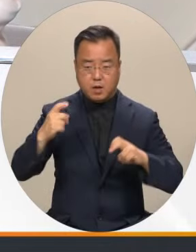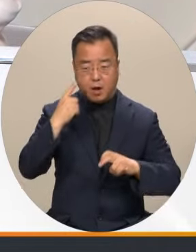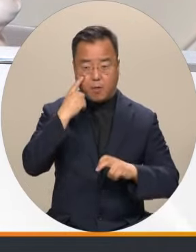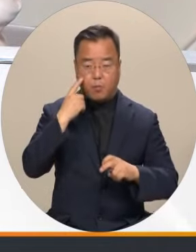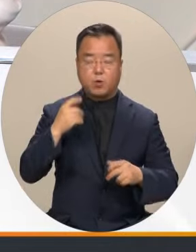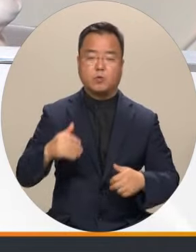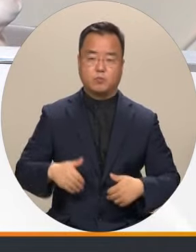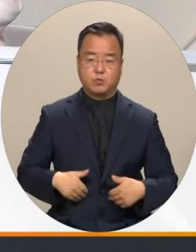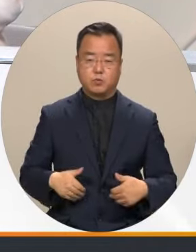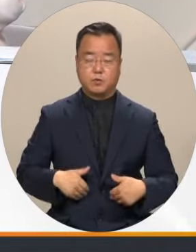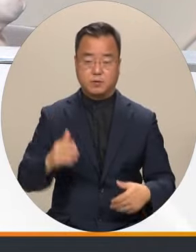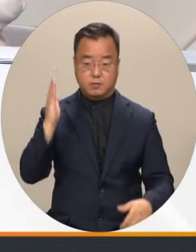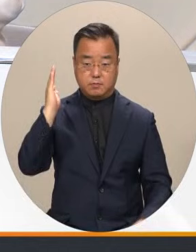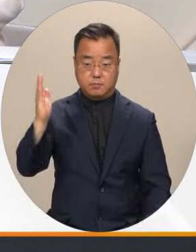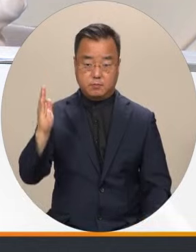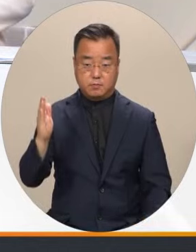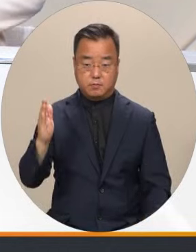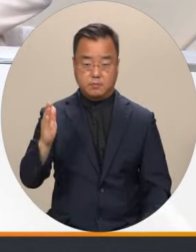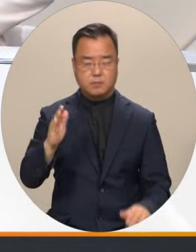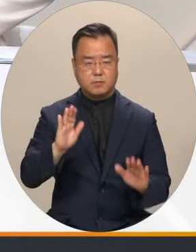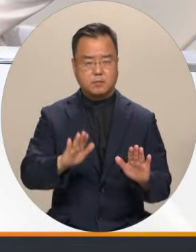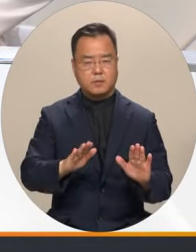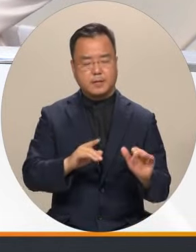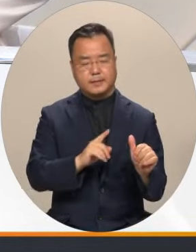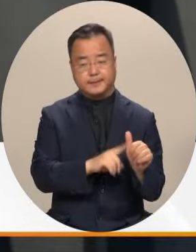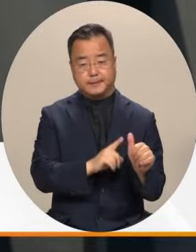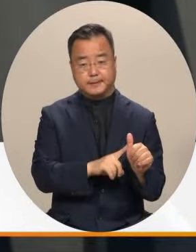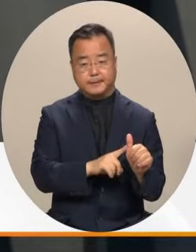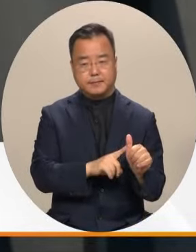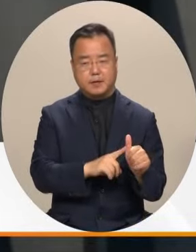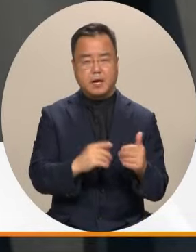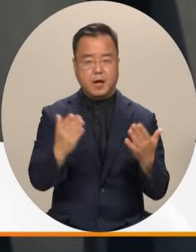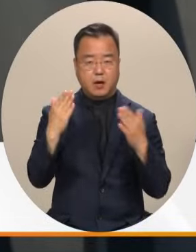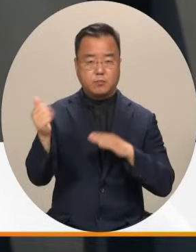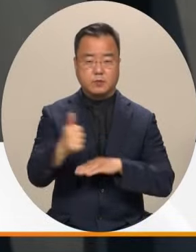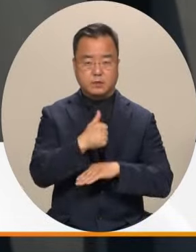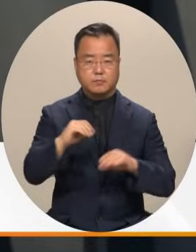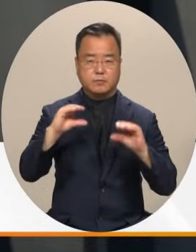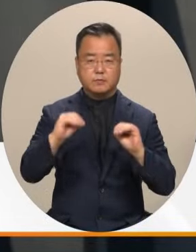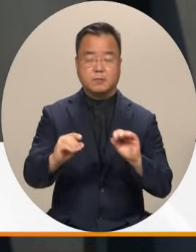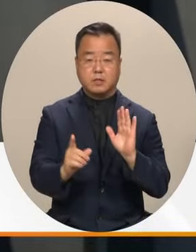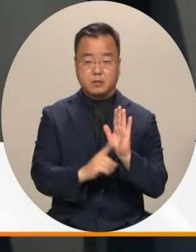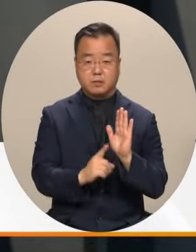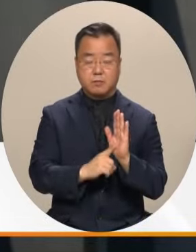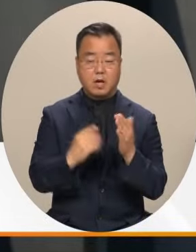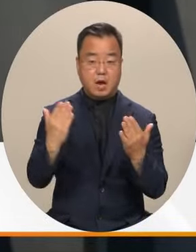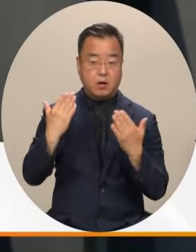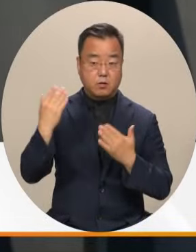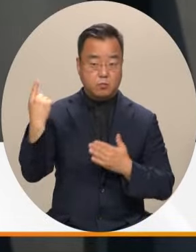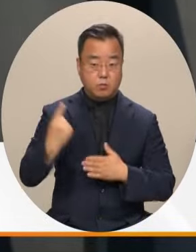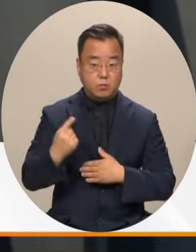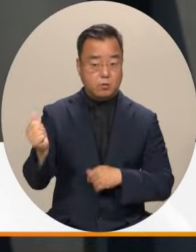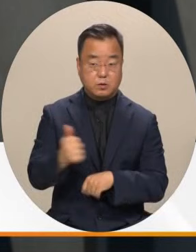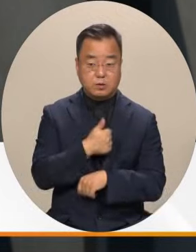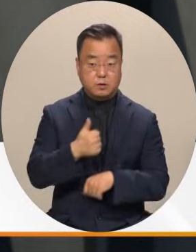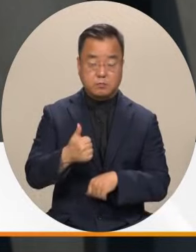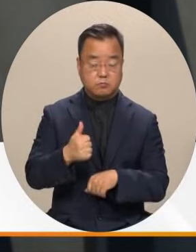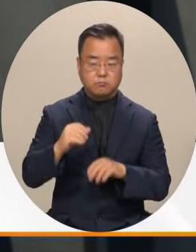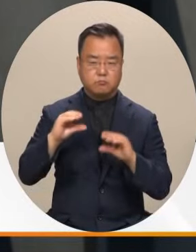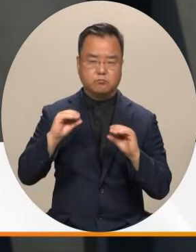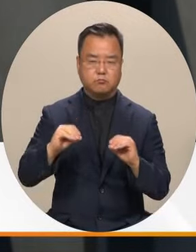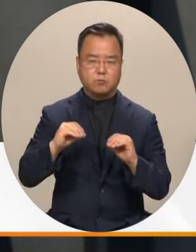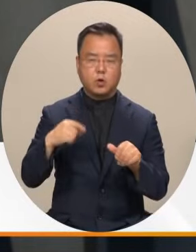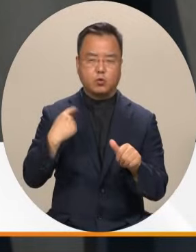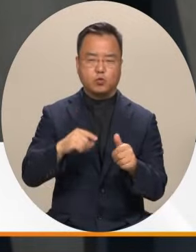지적도 나오고 있죠 예 그렇습니다 이제 군은 이제 등교 정지에 처분을 받고 학교에 나오지 않고 있는 상황인데요 또